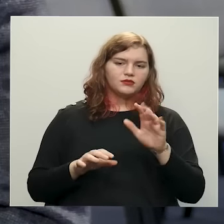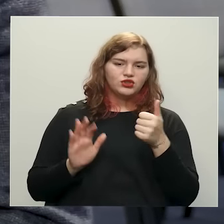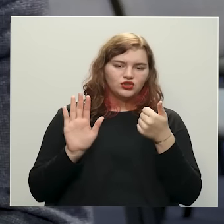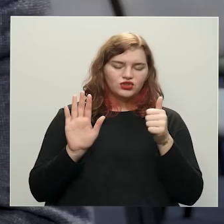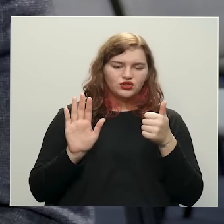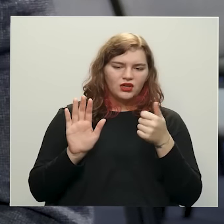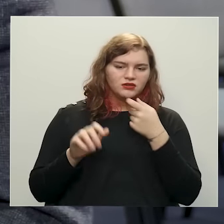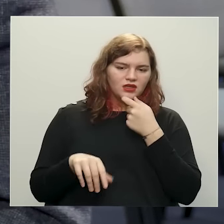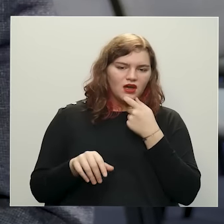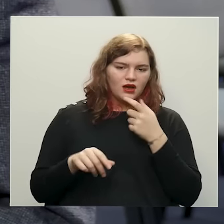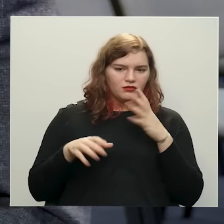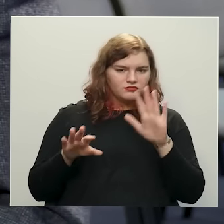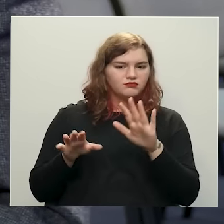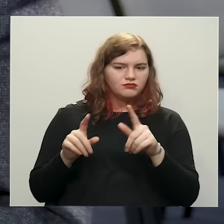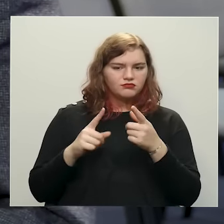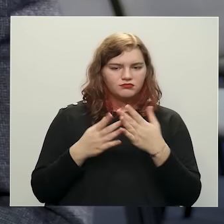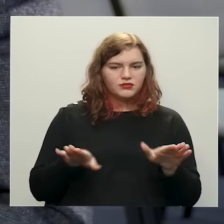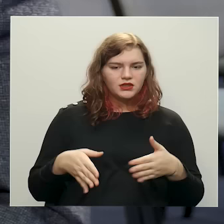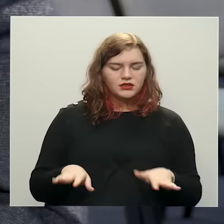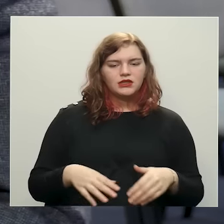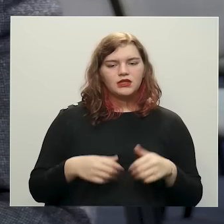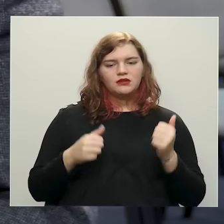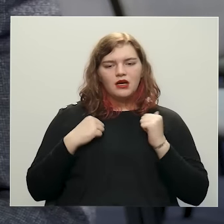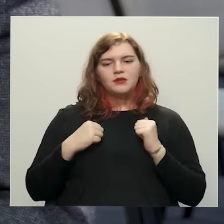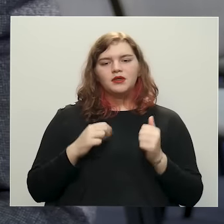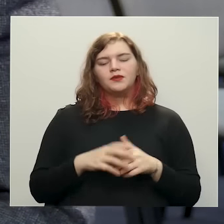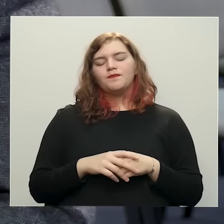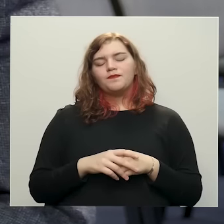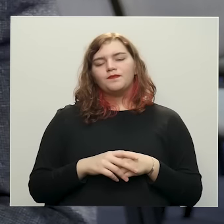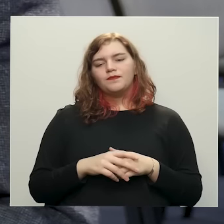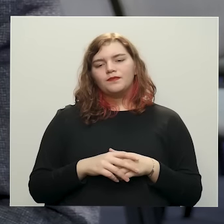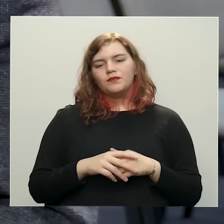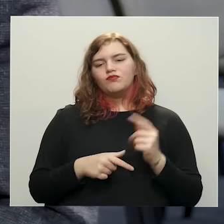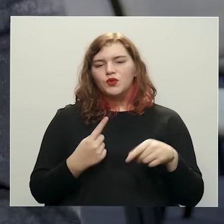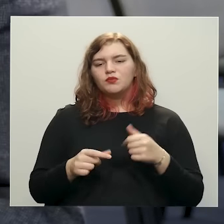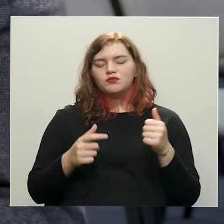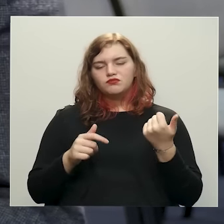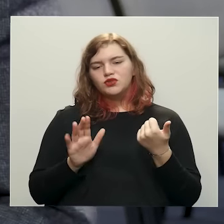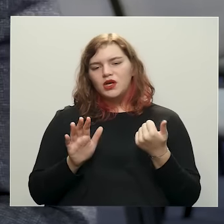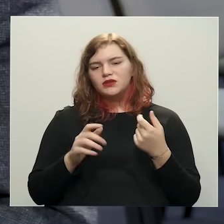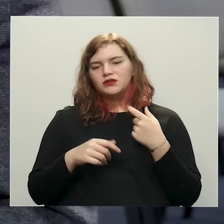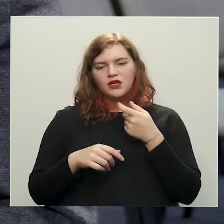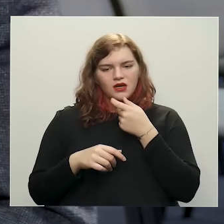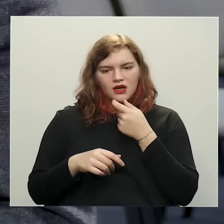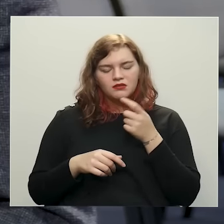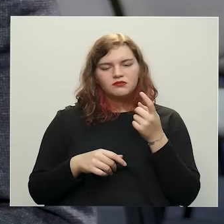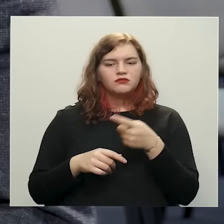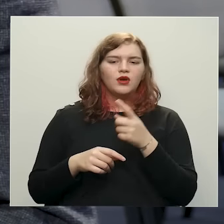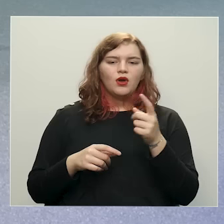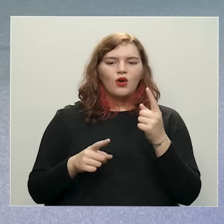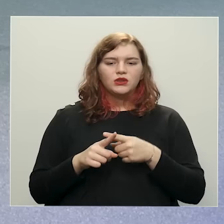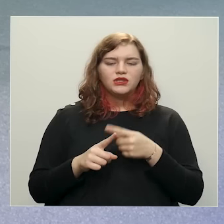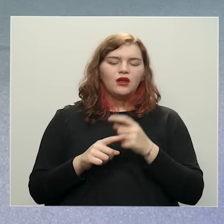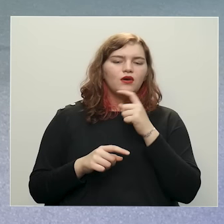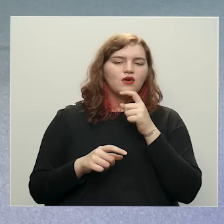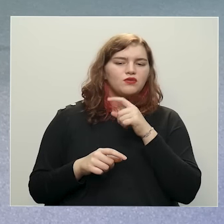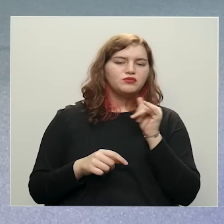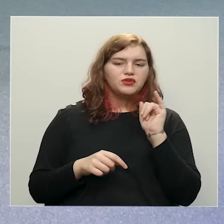6 ani acolo. 6 ani? 6 ani, da, 6 ani am fost acolo. După 6 ani, deci a venit de la Oțelul Roșu cineva,